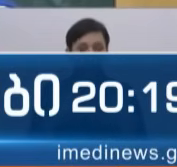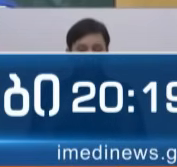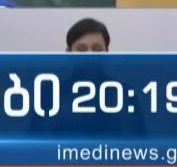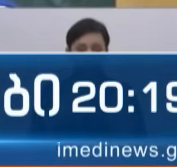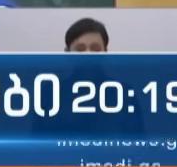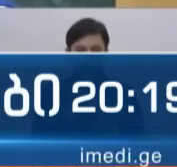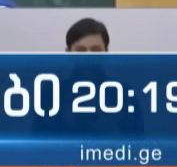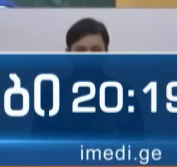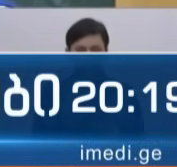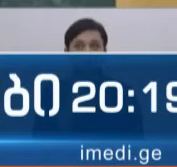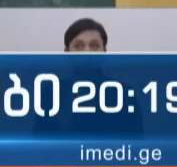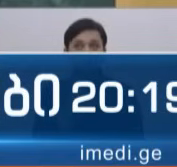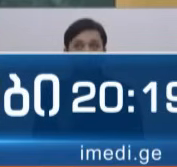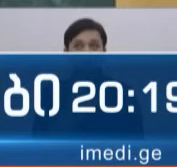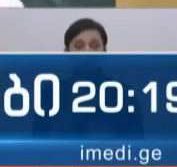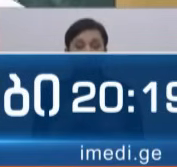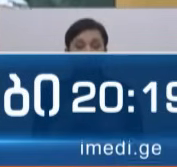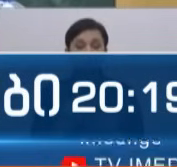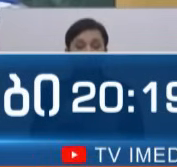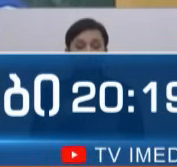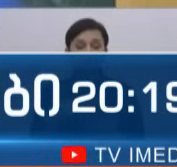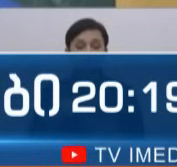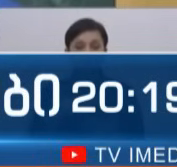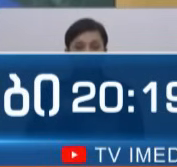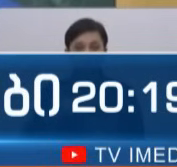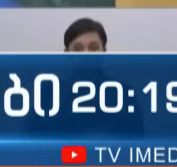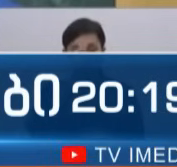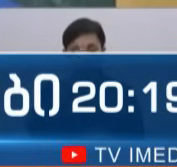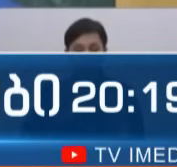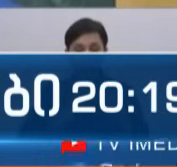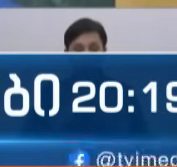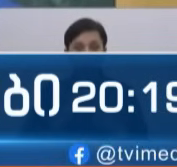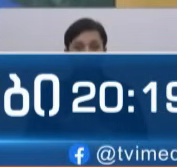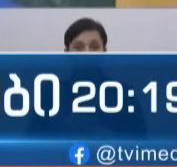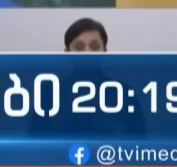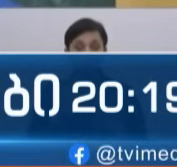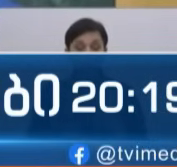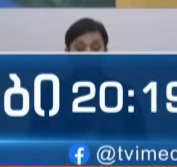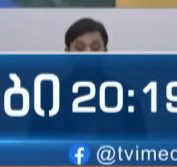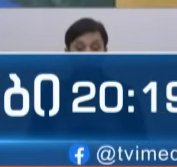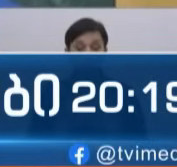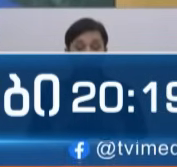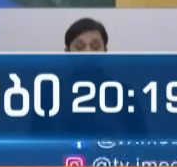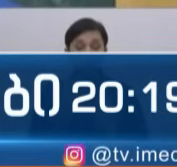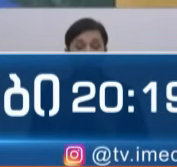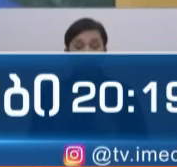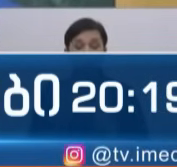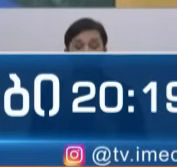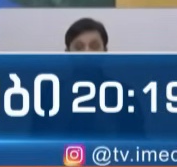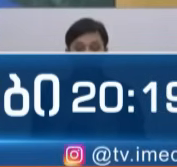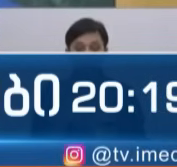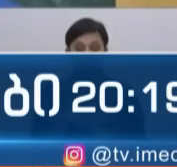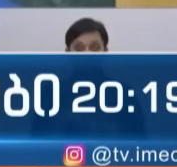სამოქალაქო საზოგადოების ფორმირებას. Დღეს არის თბილისის სახელმწიფო უნივერსიტეტის იუბილეი, რომლის დაარსებიდან 106 წელი